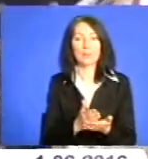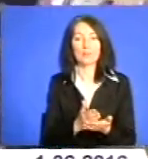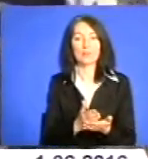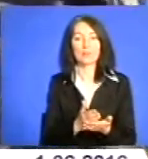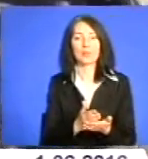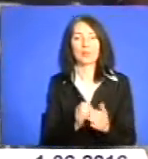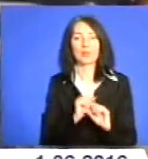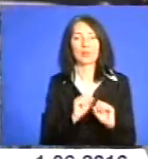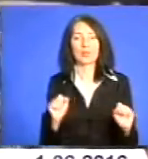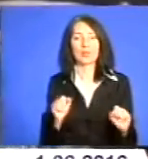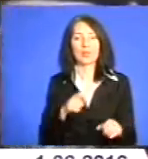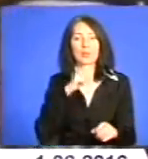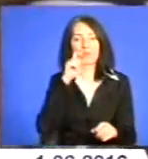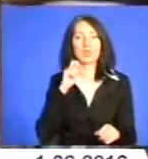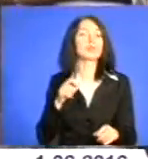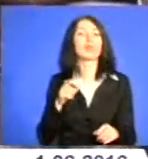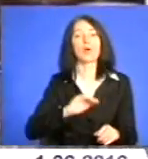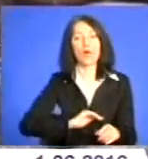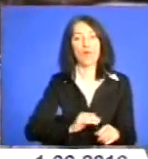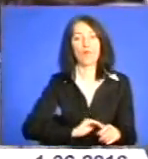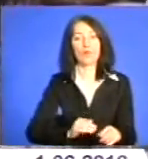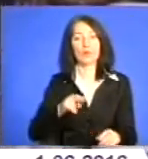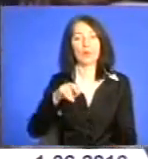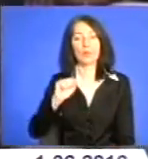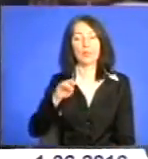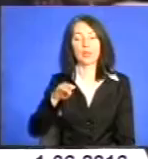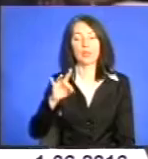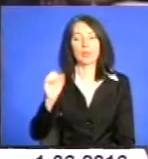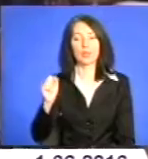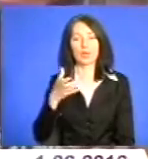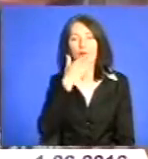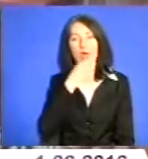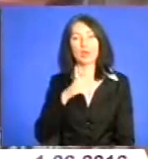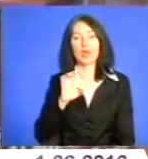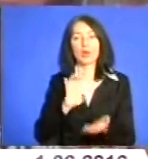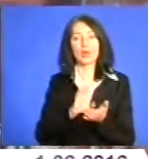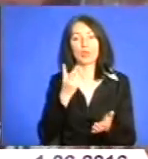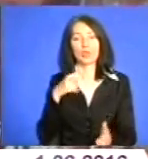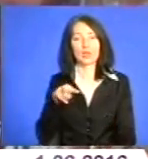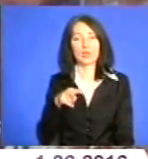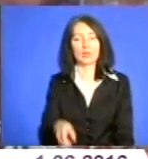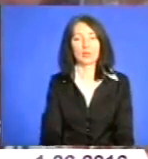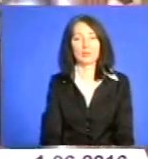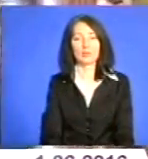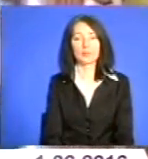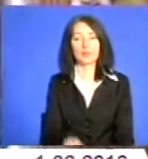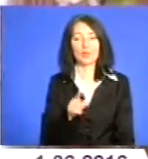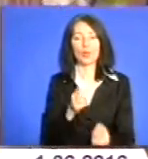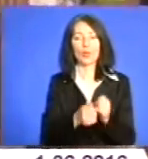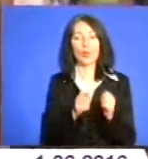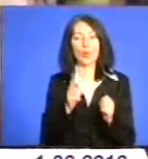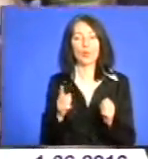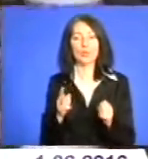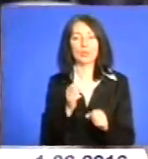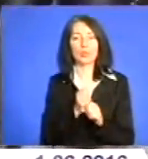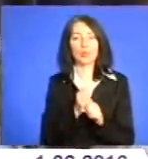Патріот, фірма, українська фірма Патріот. Гарна кружка, приблизно на 2 літри, напевне, пиво. Тут же не відштампуєш. Тут кожен він зробить цю